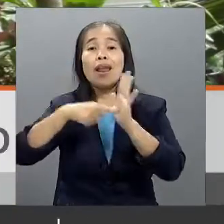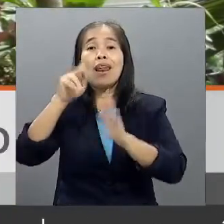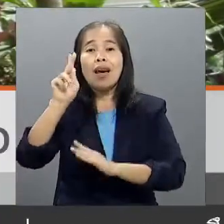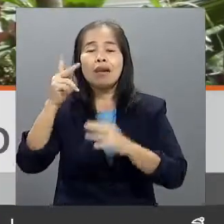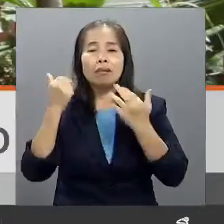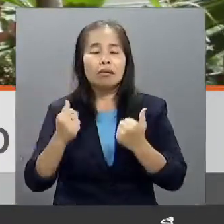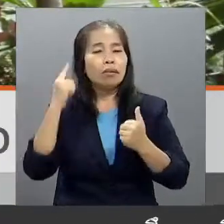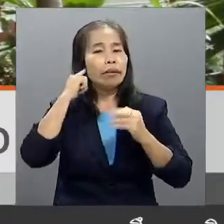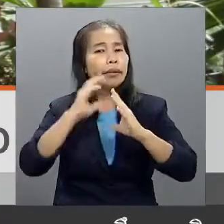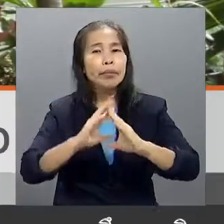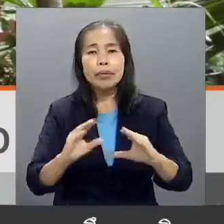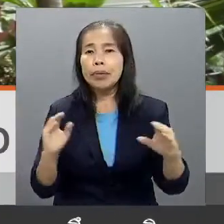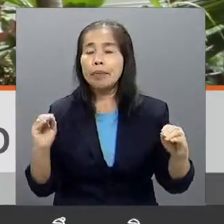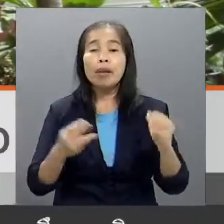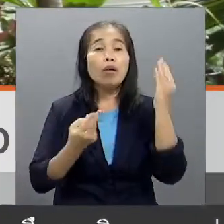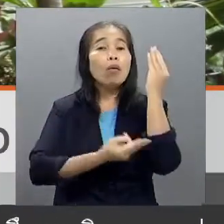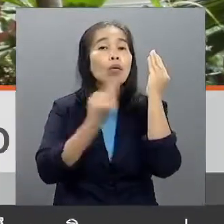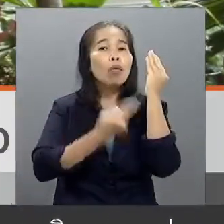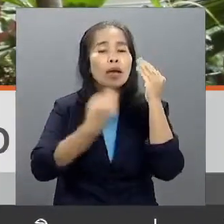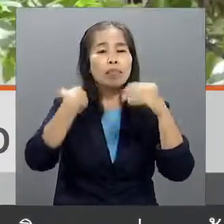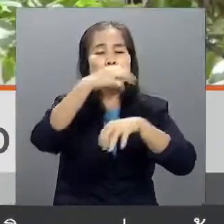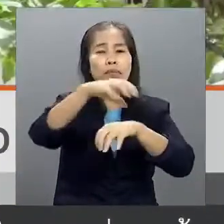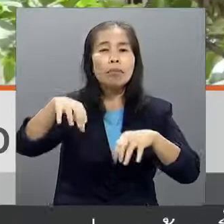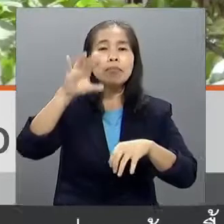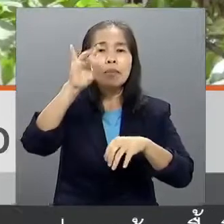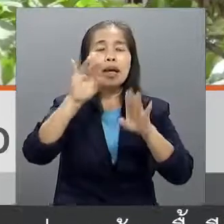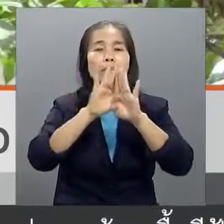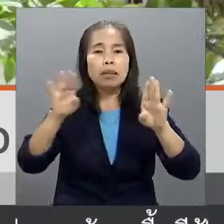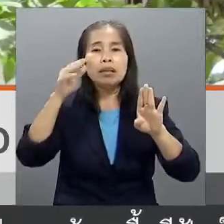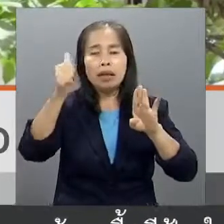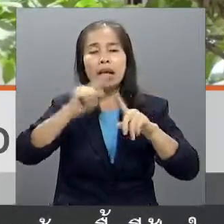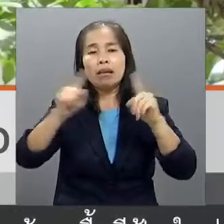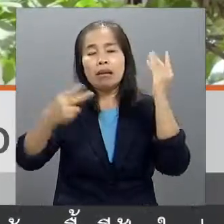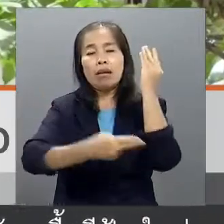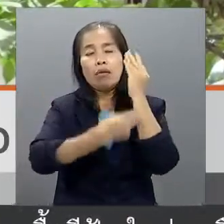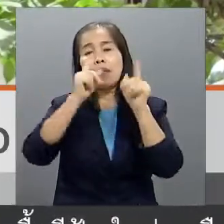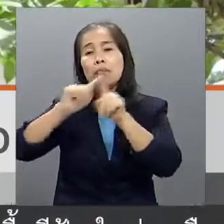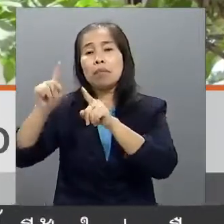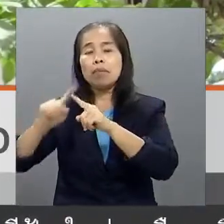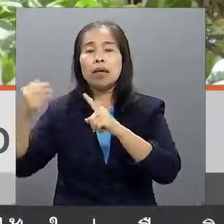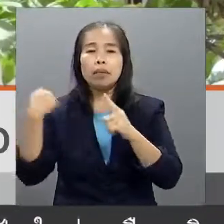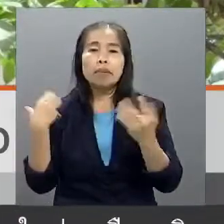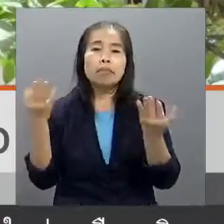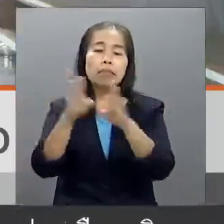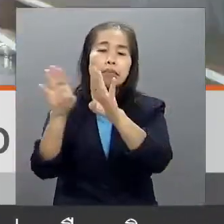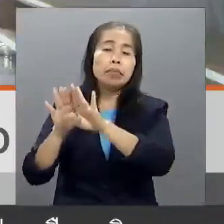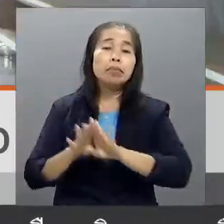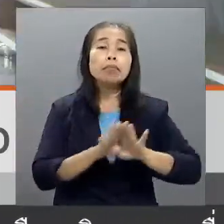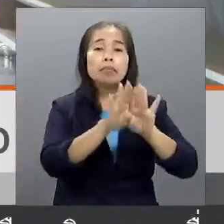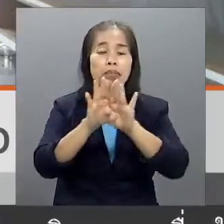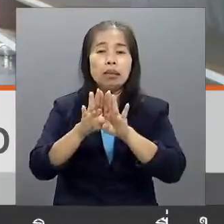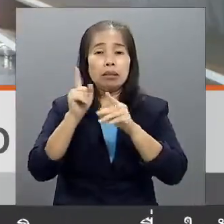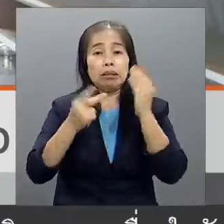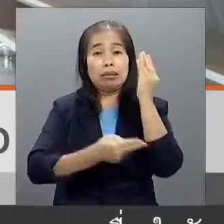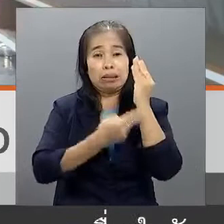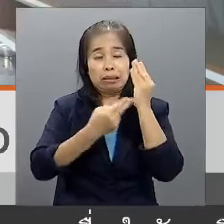กและขนาดกลางไม่เกิน 8 แห่งที่เปิดให้ปเที่วเพื่อร้รับโครงการเราเที่ยวด้กันจากที่พ้นที่มีอยู่กว่า 1 ือ 14,000